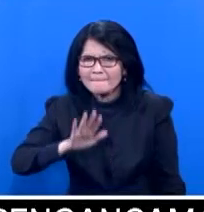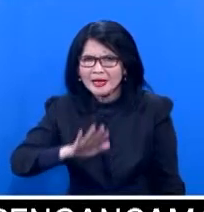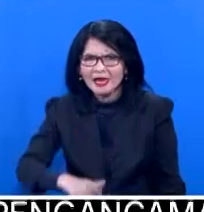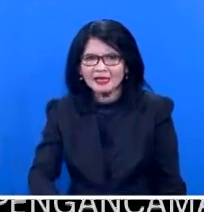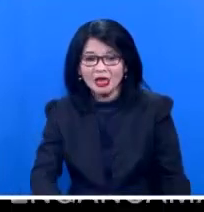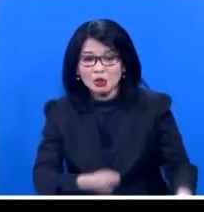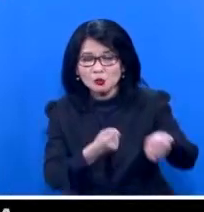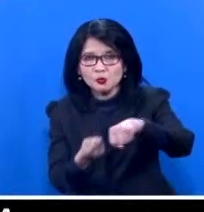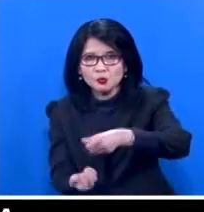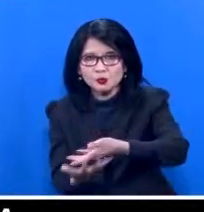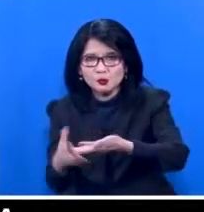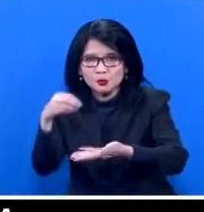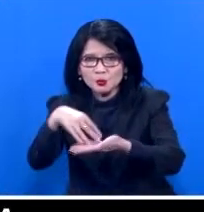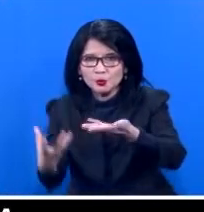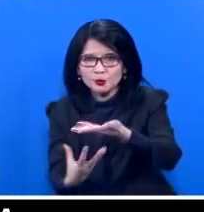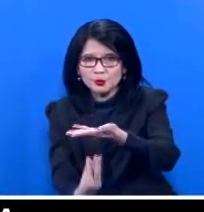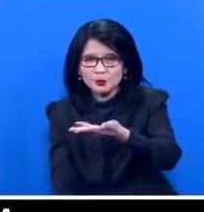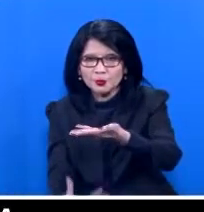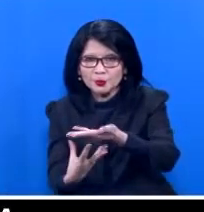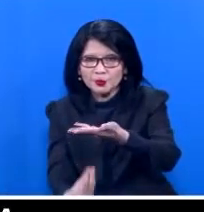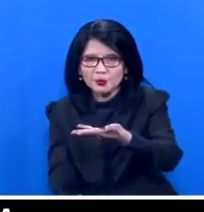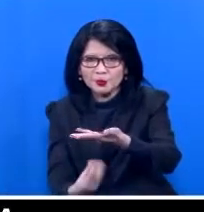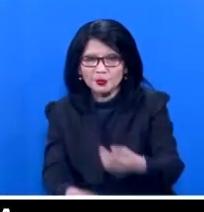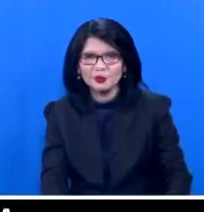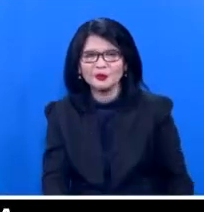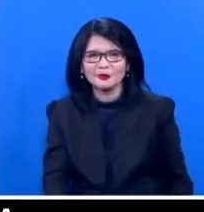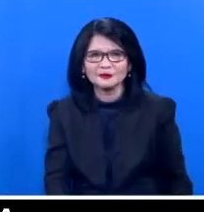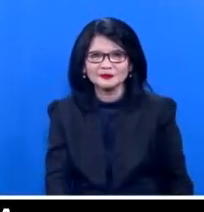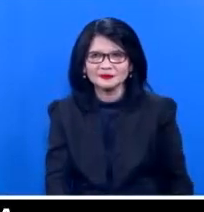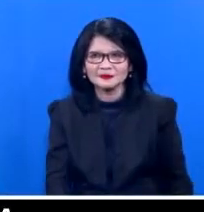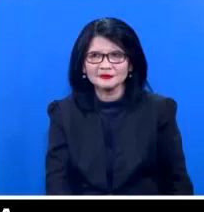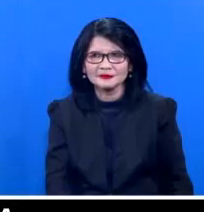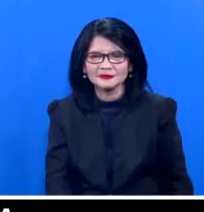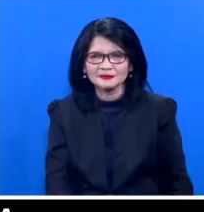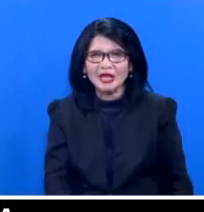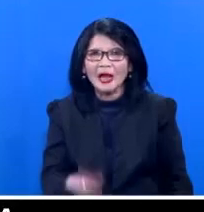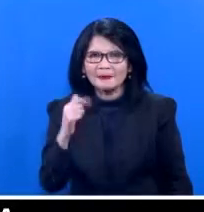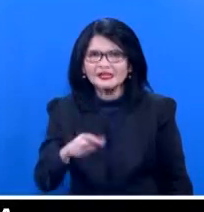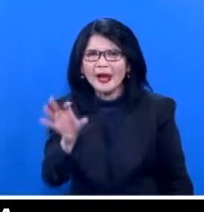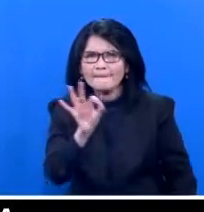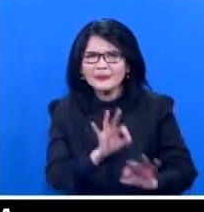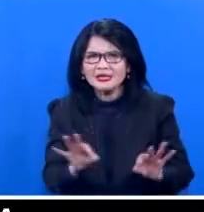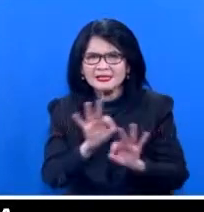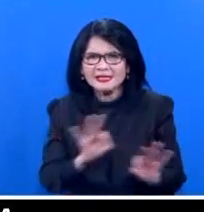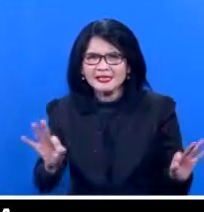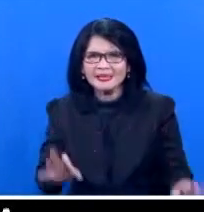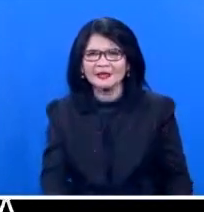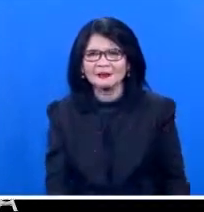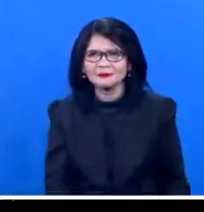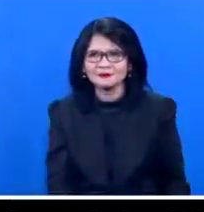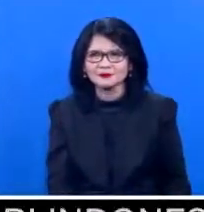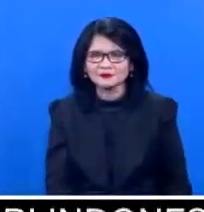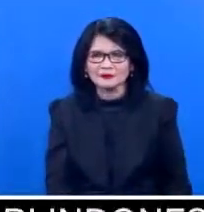disaring ini agar si kotoran-kotoran dari sapinya bisa tersaring terlebih dahulu. Oke, sudah. Nah,